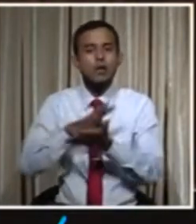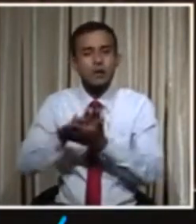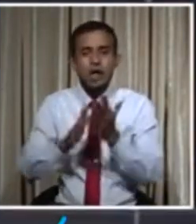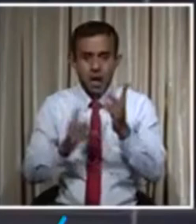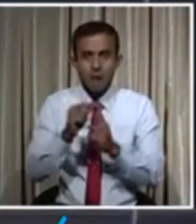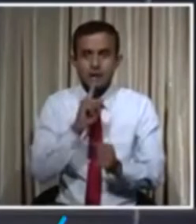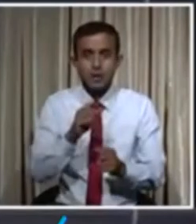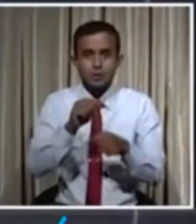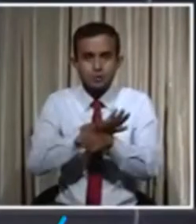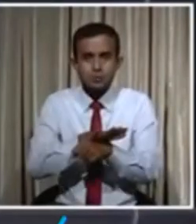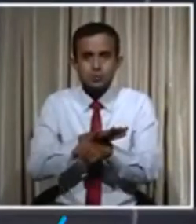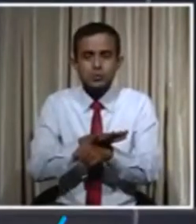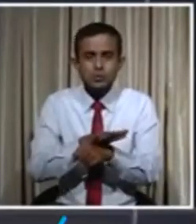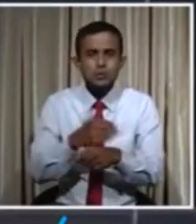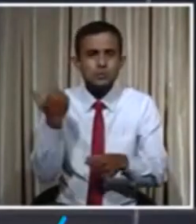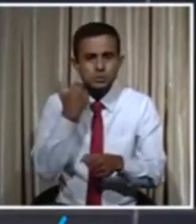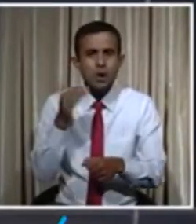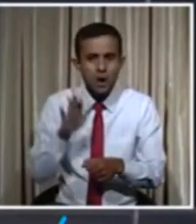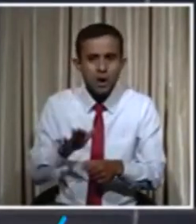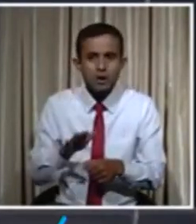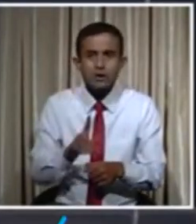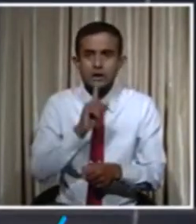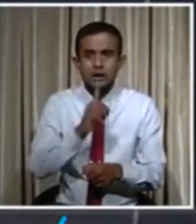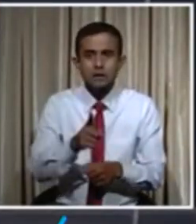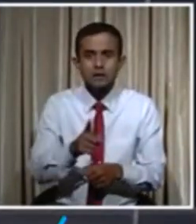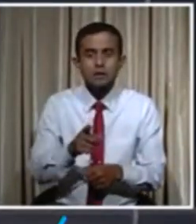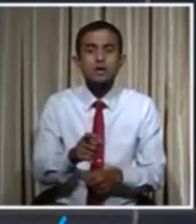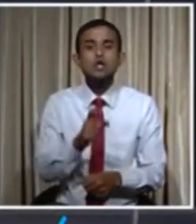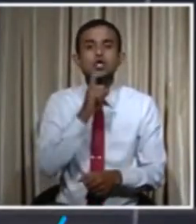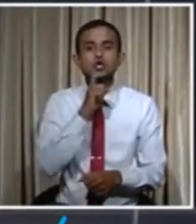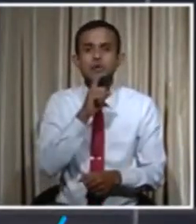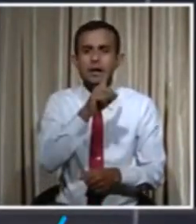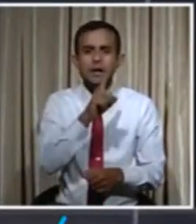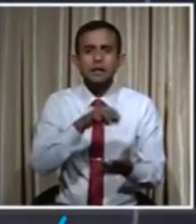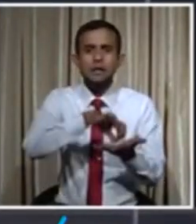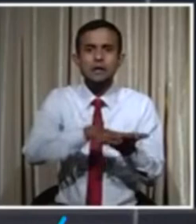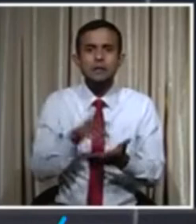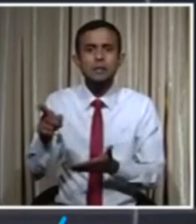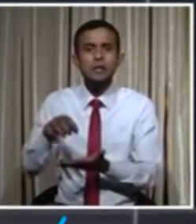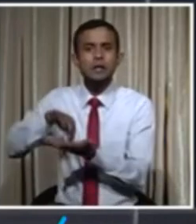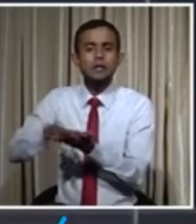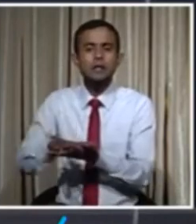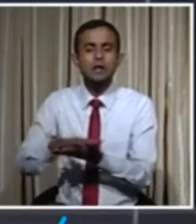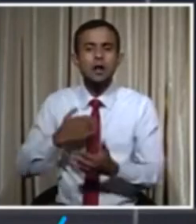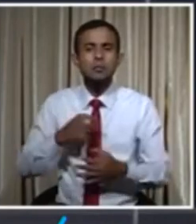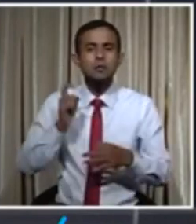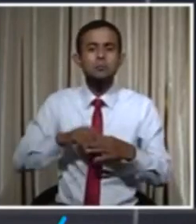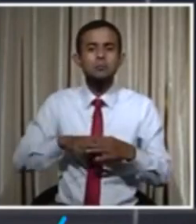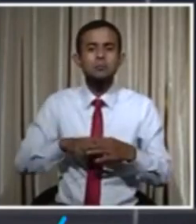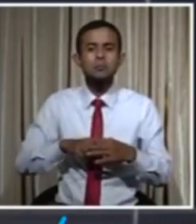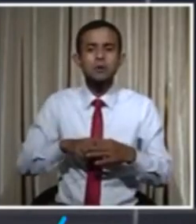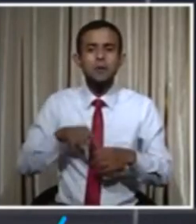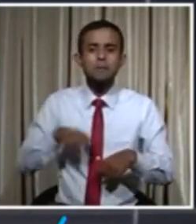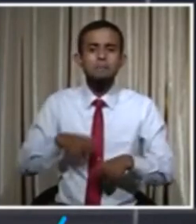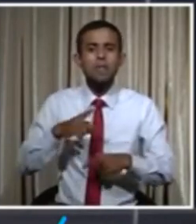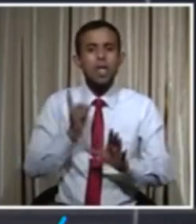මේ කොවිඩ් වසංගතයක් නිසා දුන්නු නියෝග කියලා. එතකොට අධිකරණයේ එක තීන්දුවක් දෙනවා මෙතුමා එක තීන්දුවක් දෙනවා. අපිට තියෙන ප්‍රශ්නේ දැන් මේ